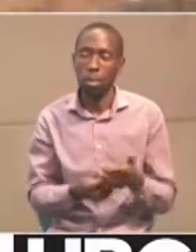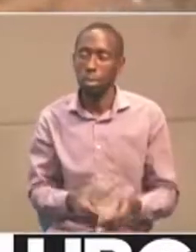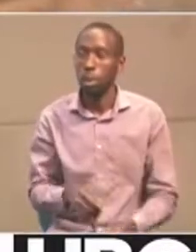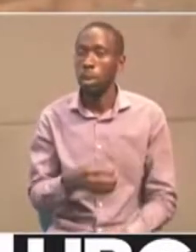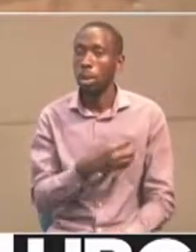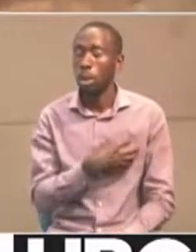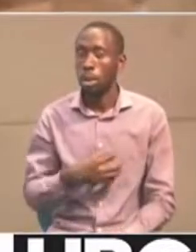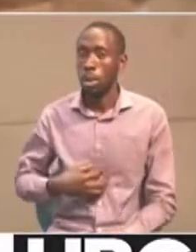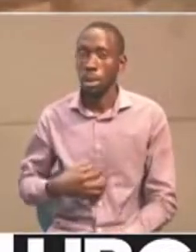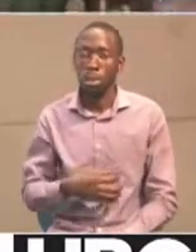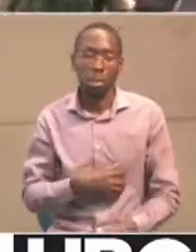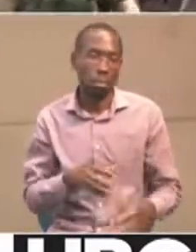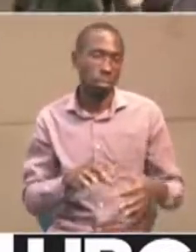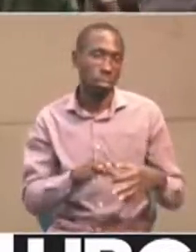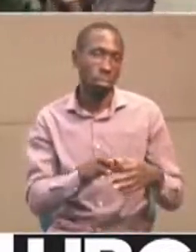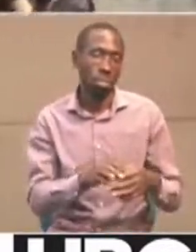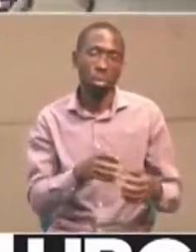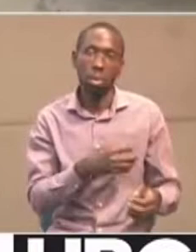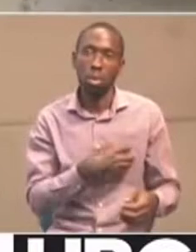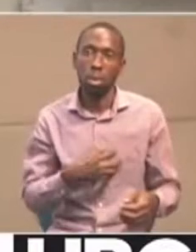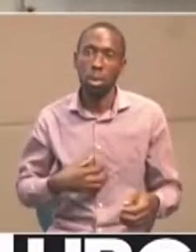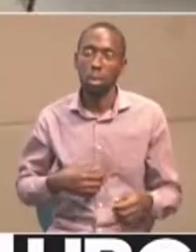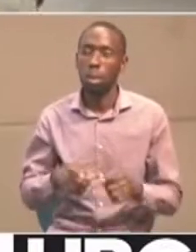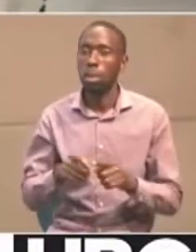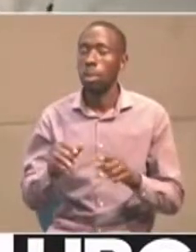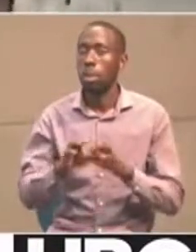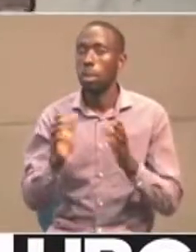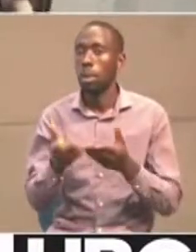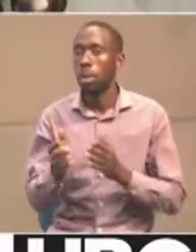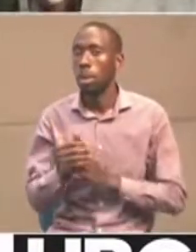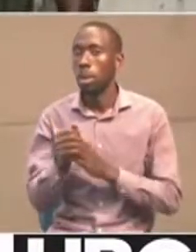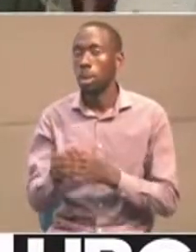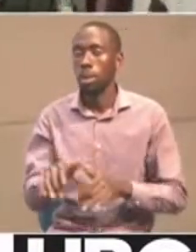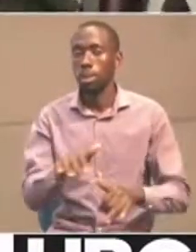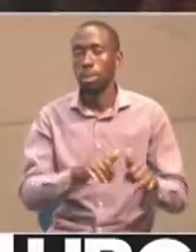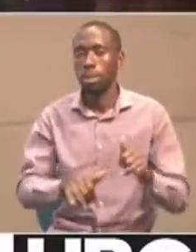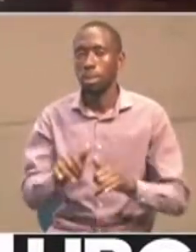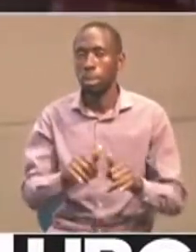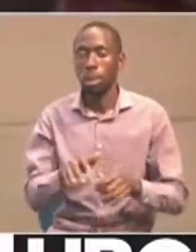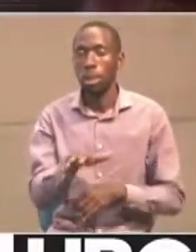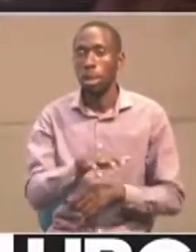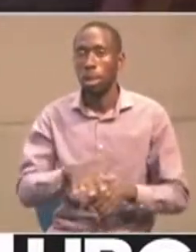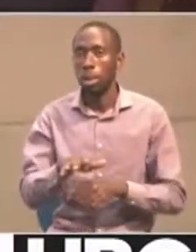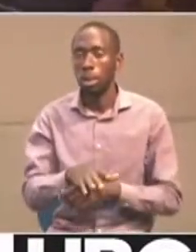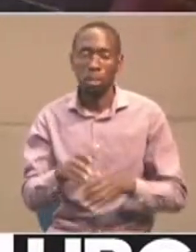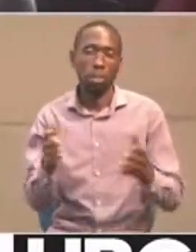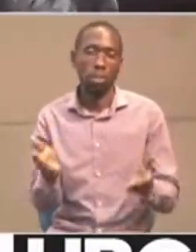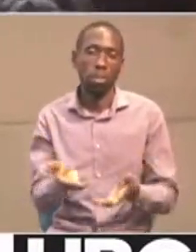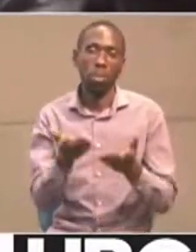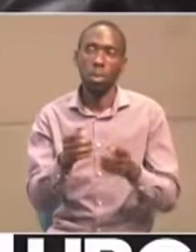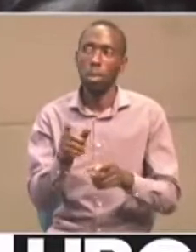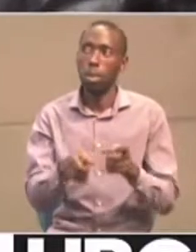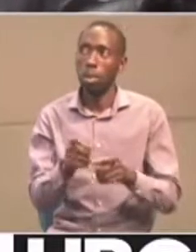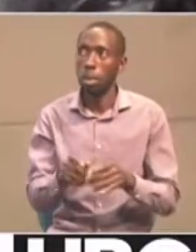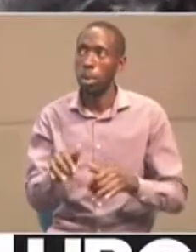nga bakolera wamu ne poliisi n'abakulembeze mu ggombolola ey'amasekkati ag'ekibuga bakunze bannansi nga bakulemberwamu okuyonja ebitundu